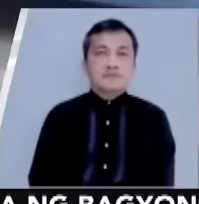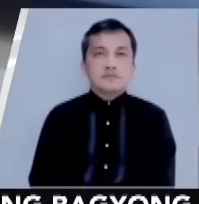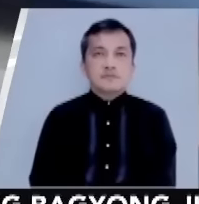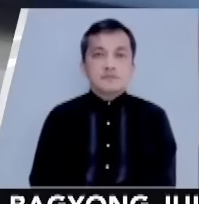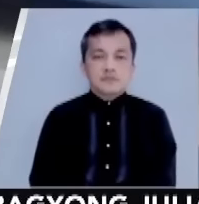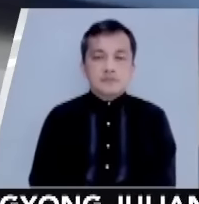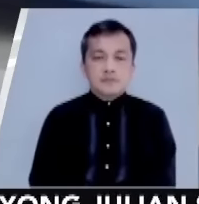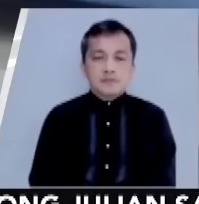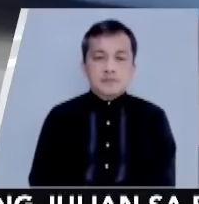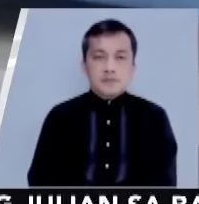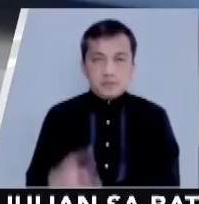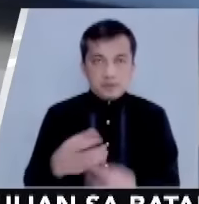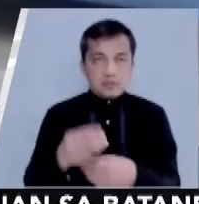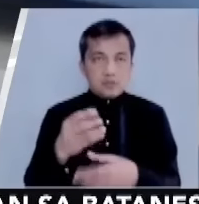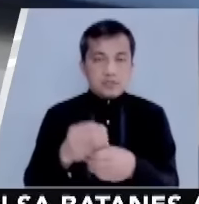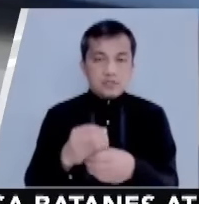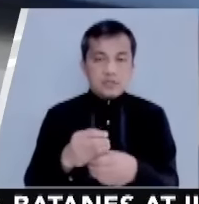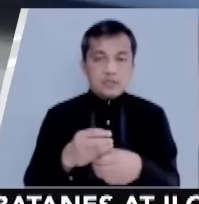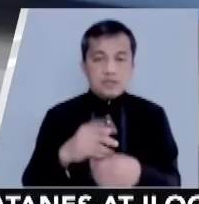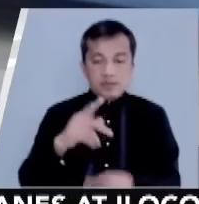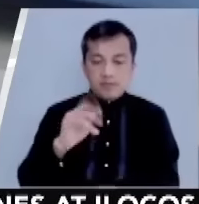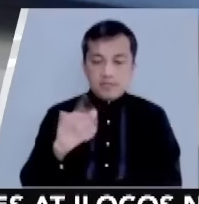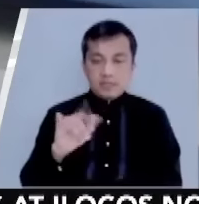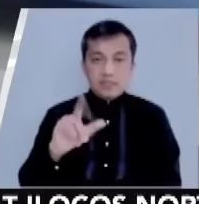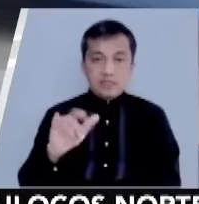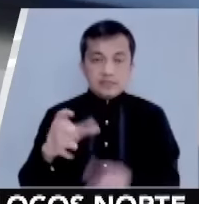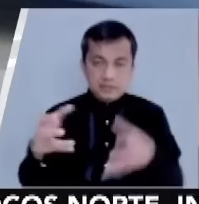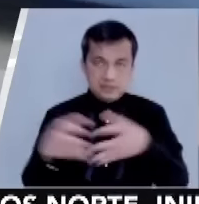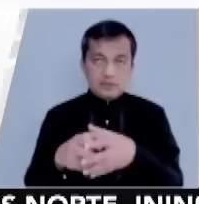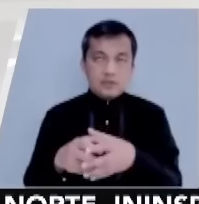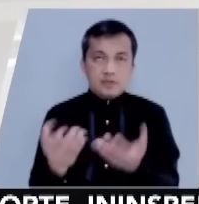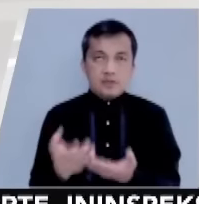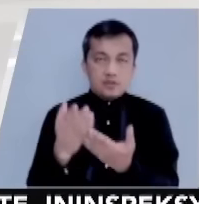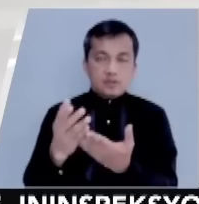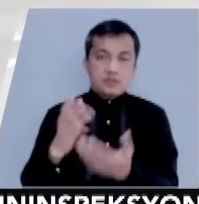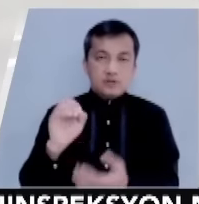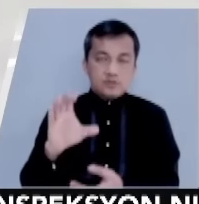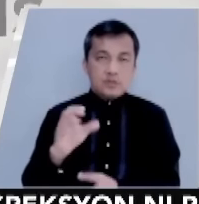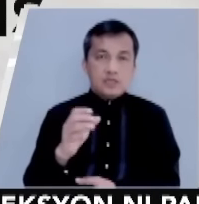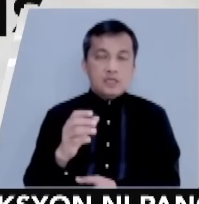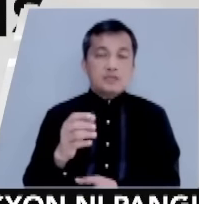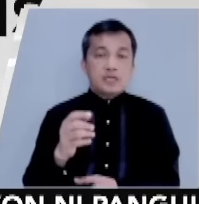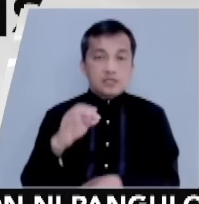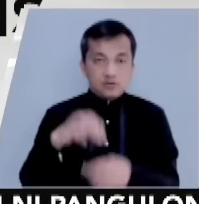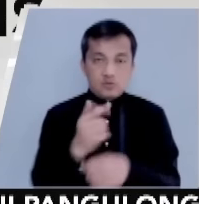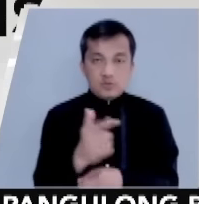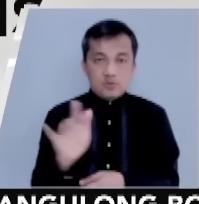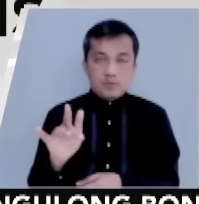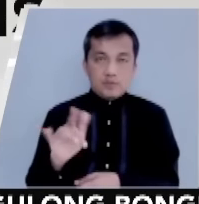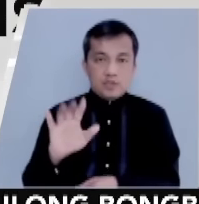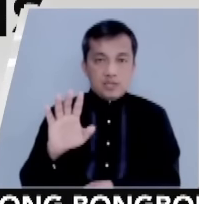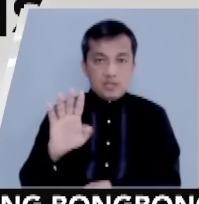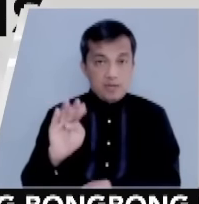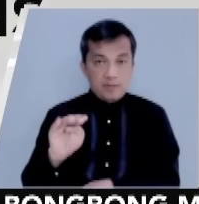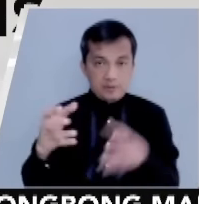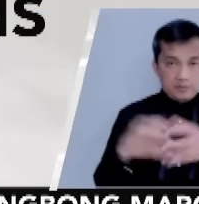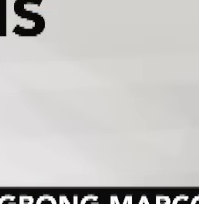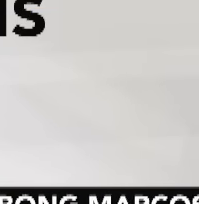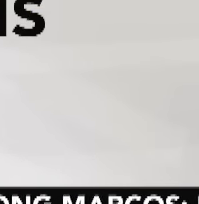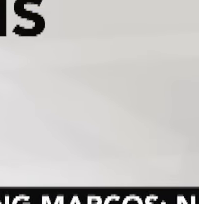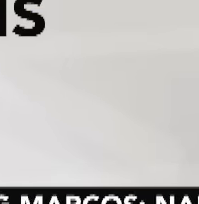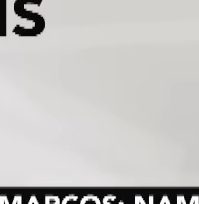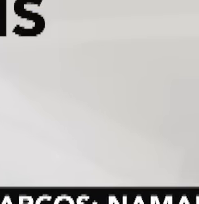Nadagdagan pa ang mga party list na naghain ng kandidatura para sa eleksyon 2025. 14 na party list nominees ang nagsumite ng Certificate